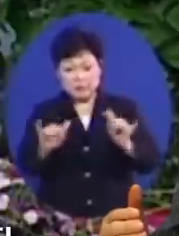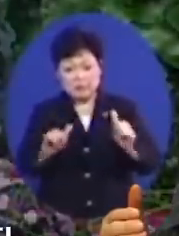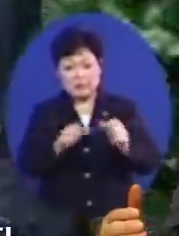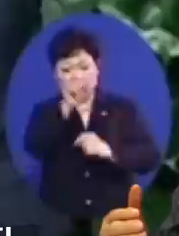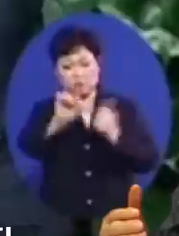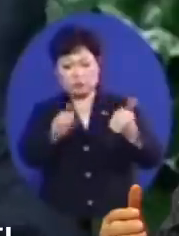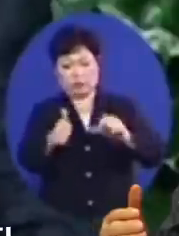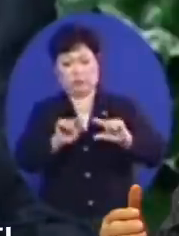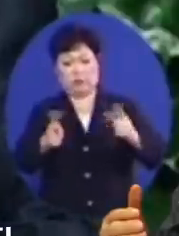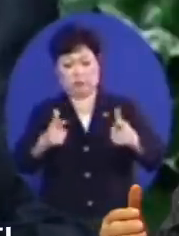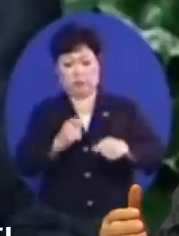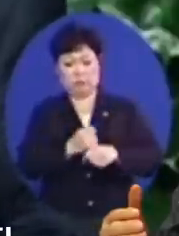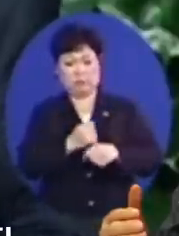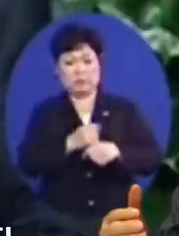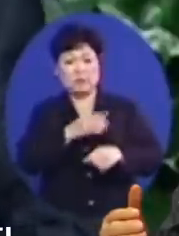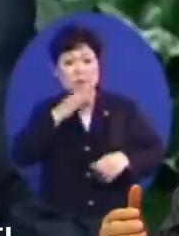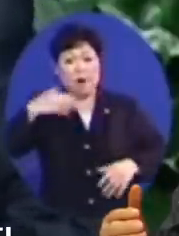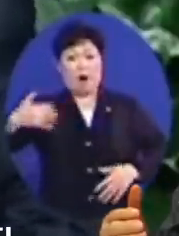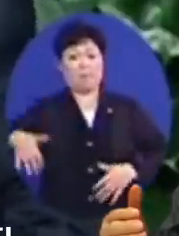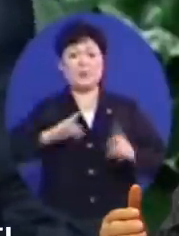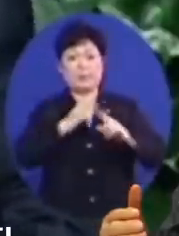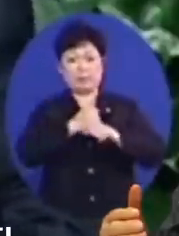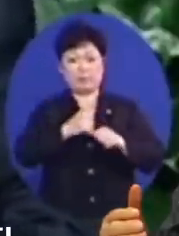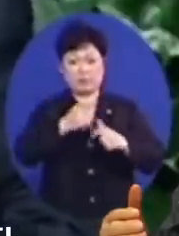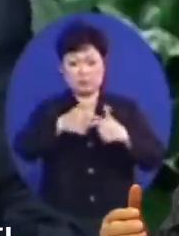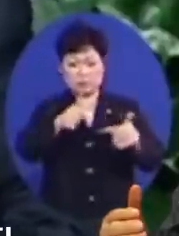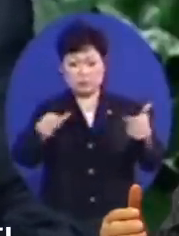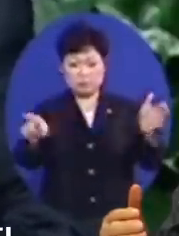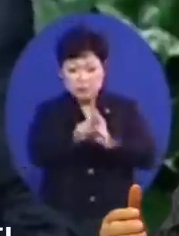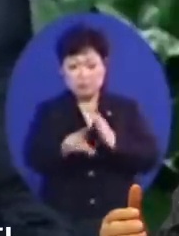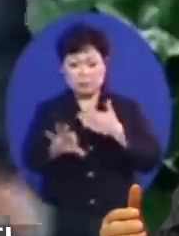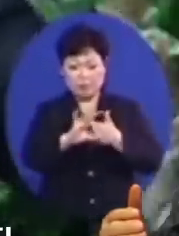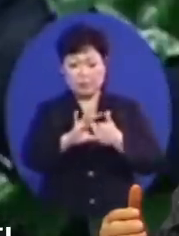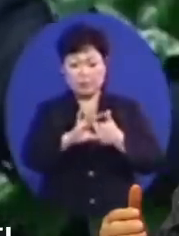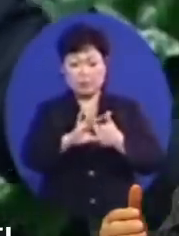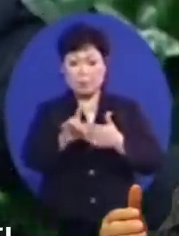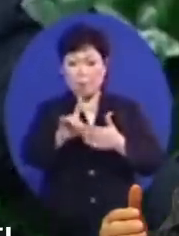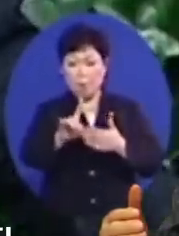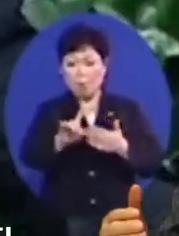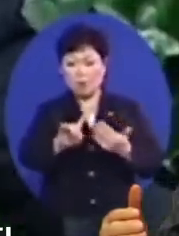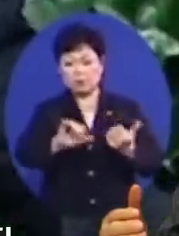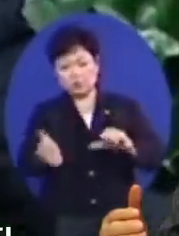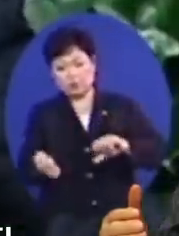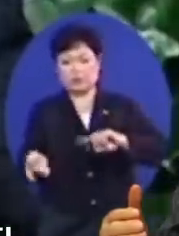약속의 말씀이십니다. 나 믿는 자는 죽어도 살아나고 살아서 나를 믿는 사람은 안 죽는다.